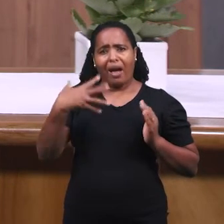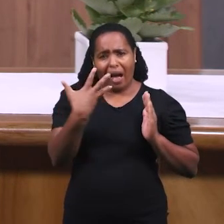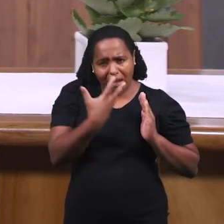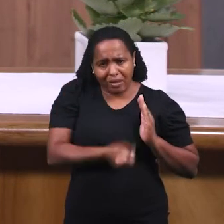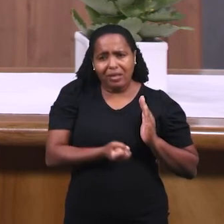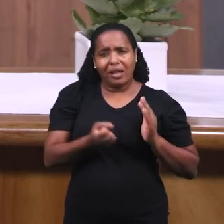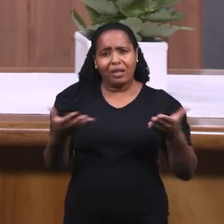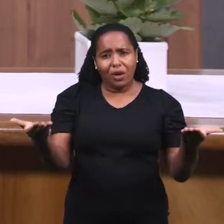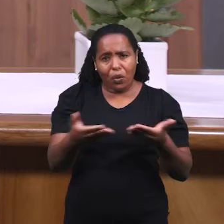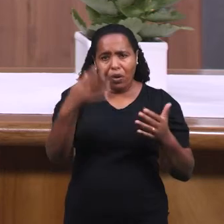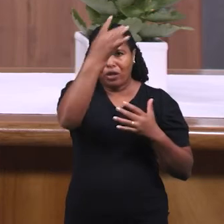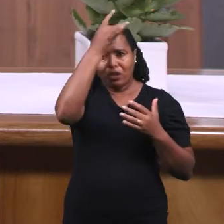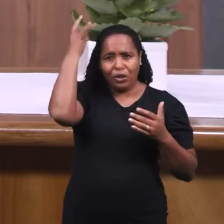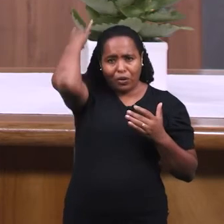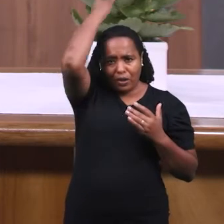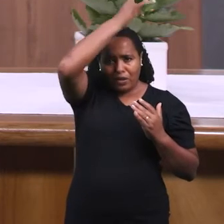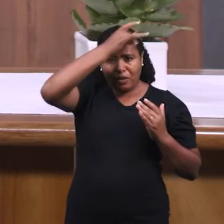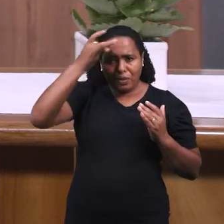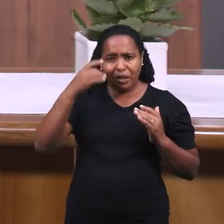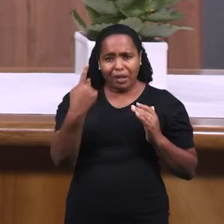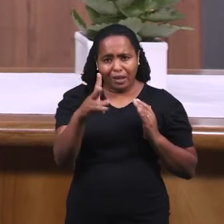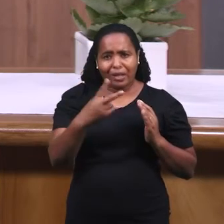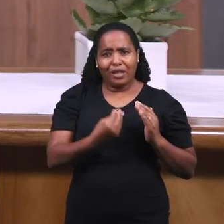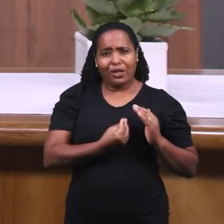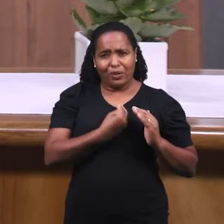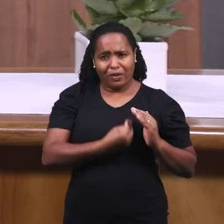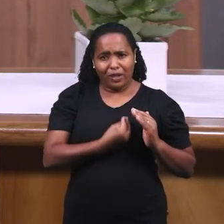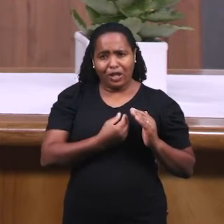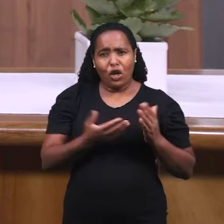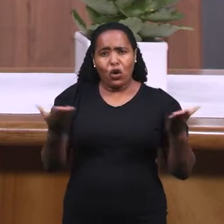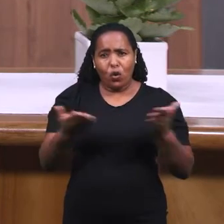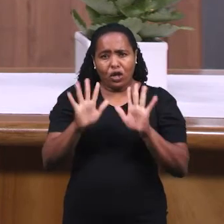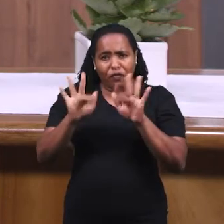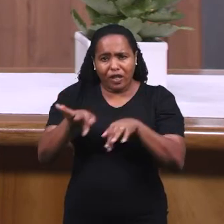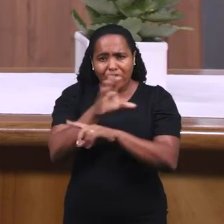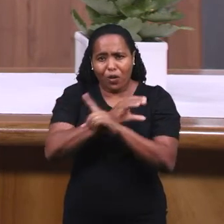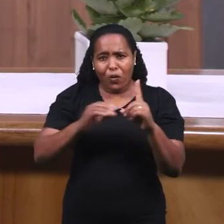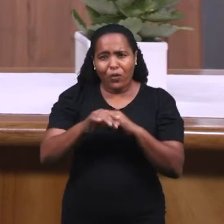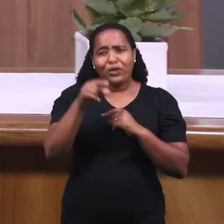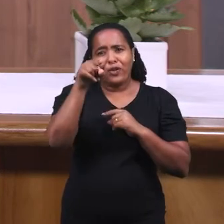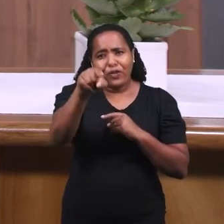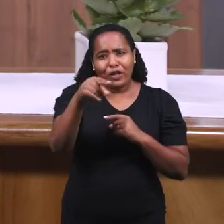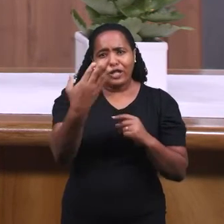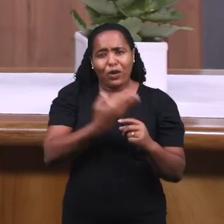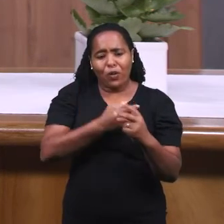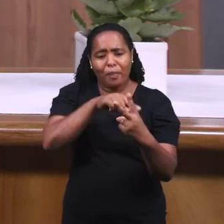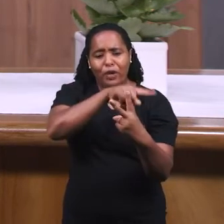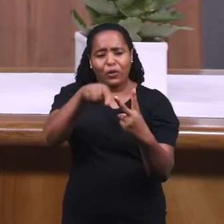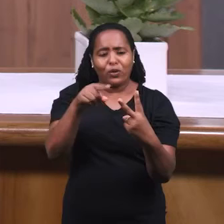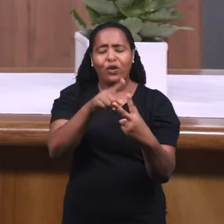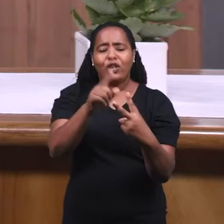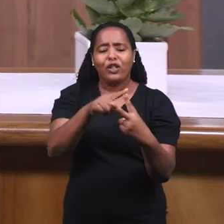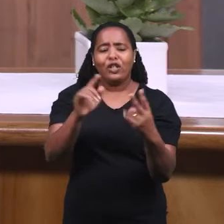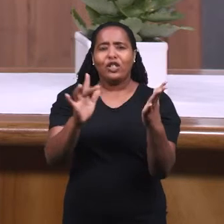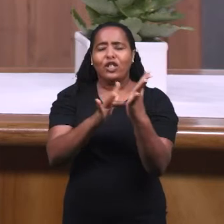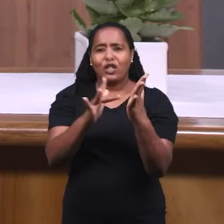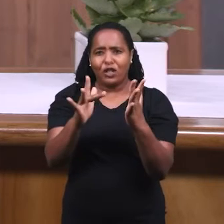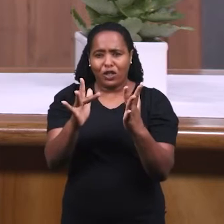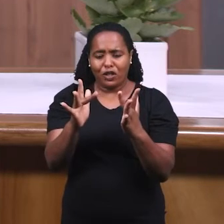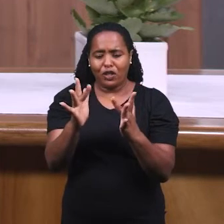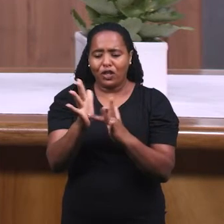и прими Духа Святого в своей жизни, и ты можешь закончить это богослужение с нами, с